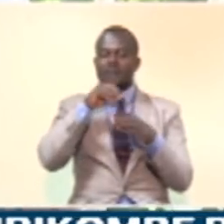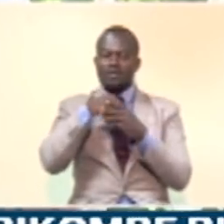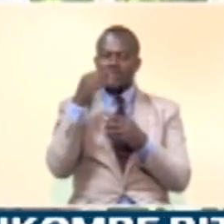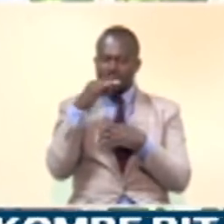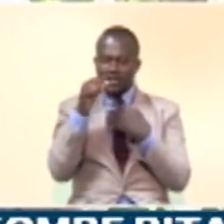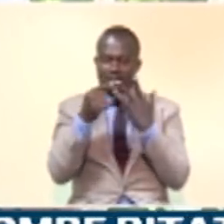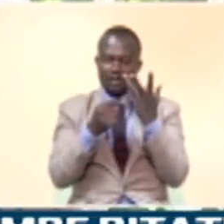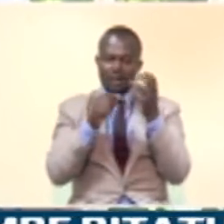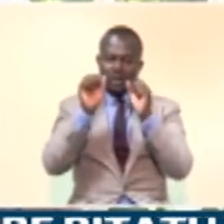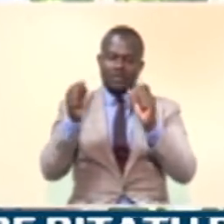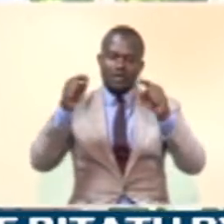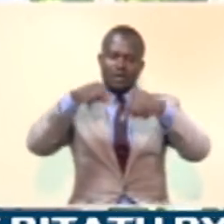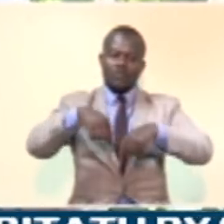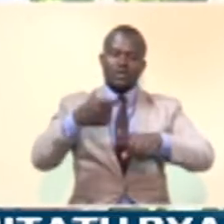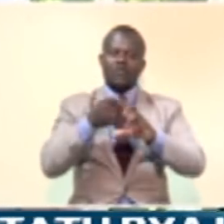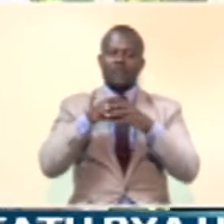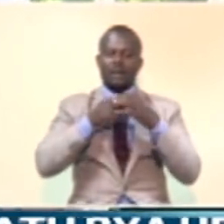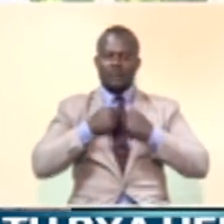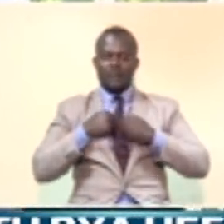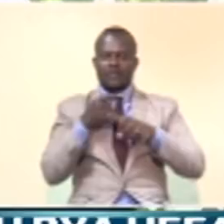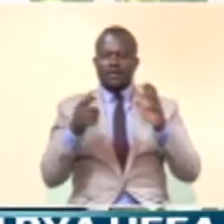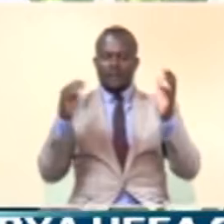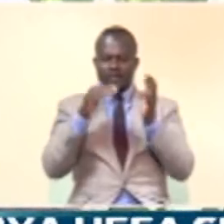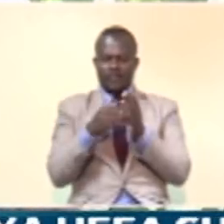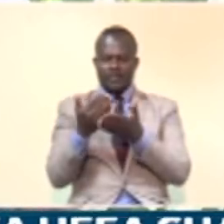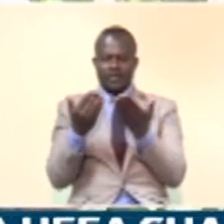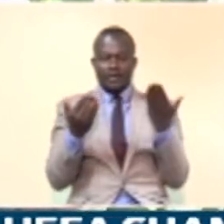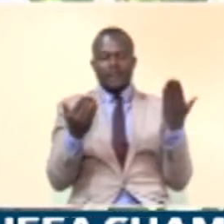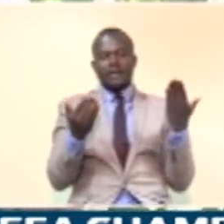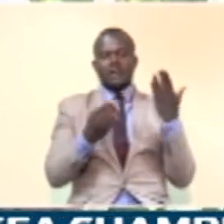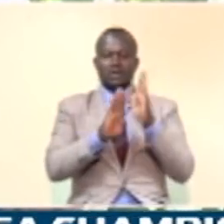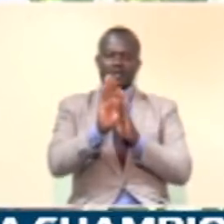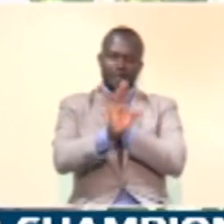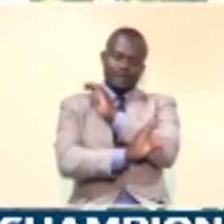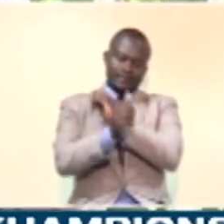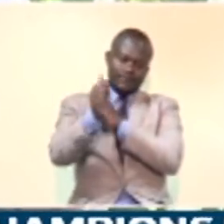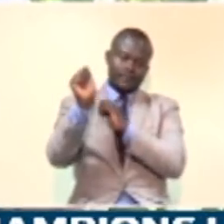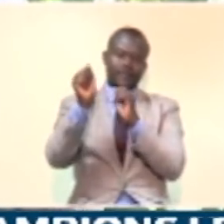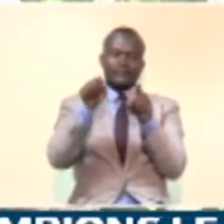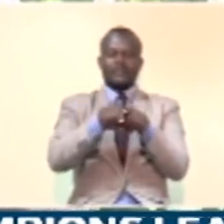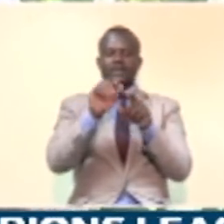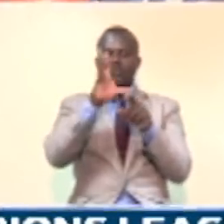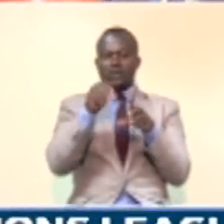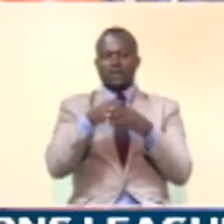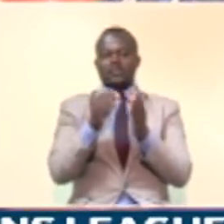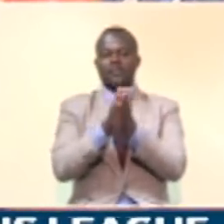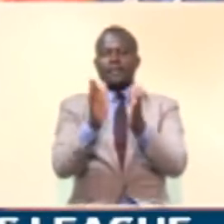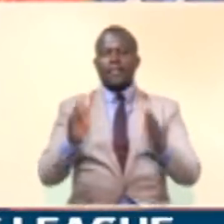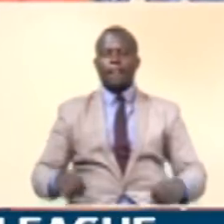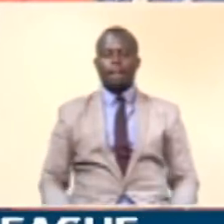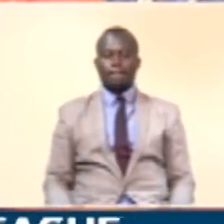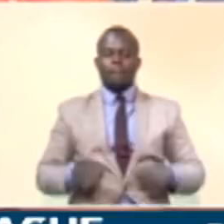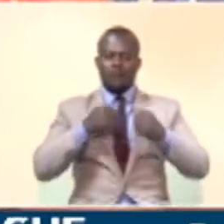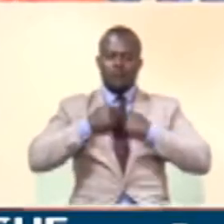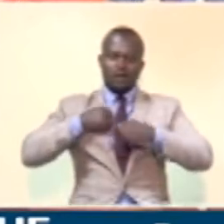hari imari bashobora kuza gusora mu Rwanda ndetse baka develop igihugu cyabo no muri Afrika muri rusange u Rwanda rwohezaga